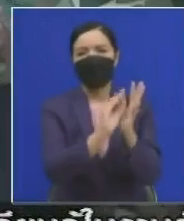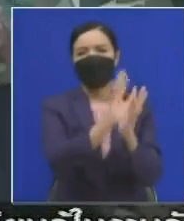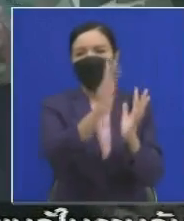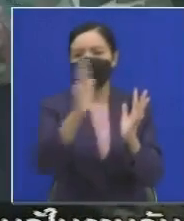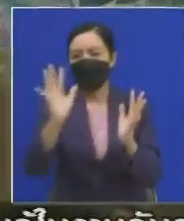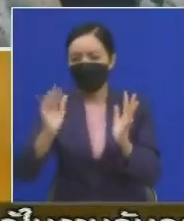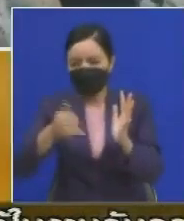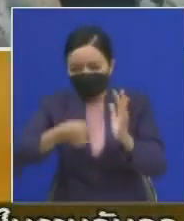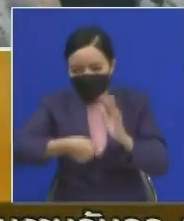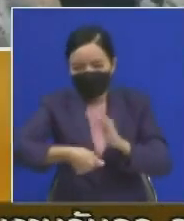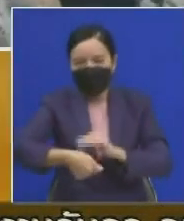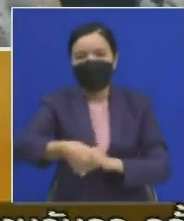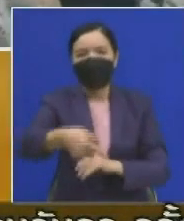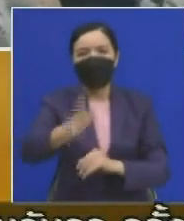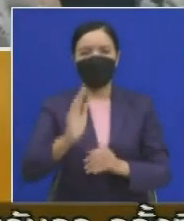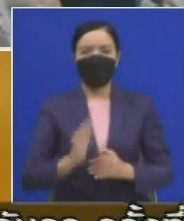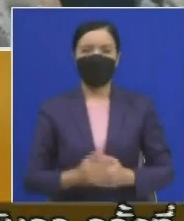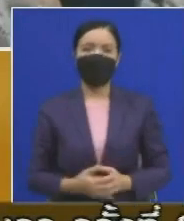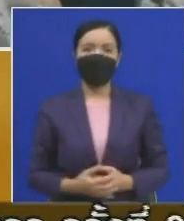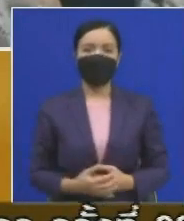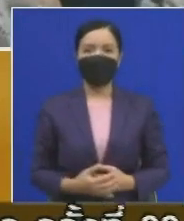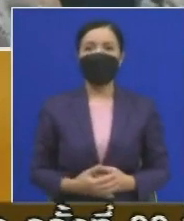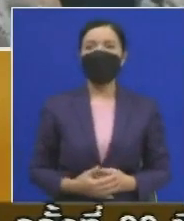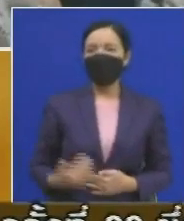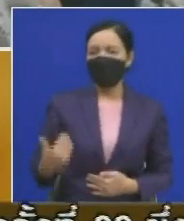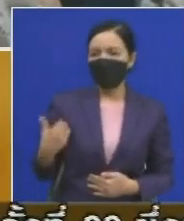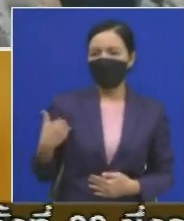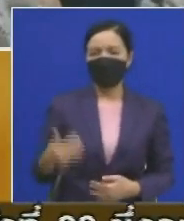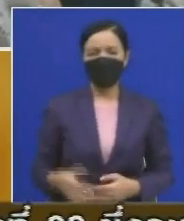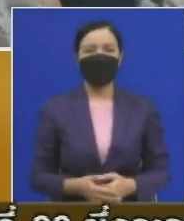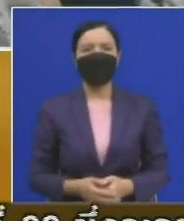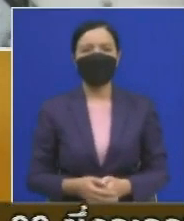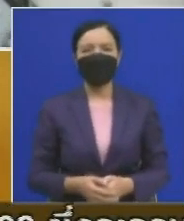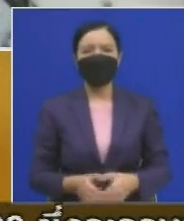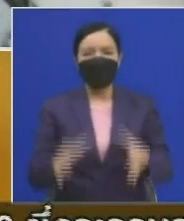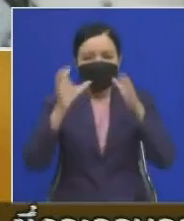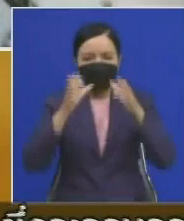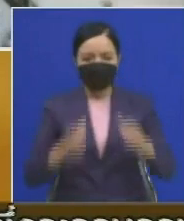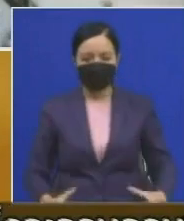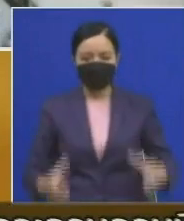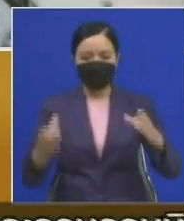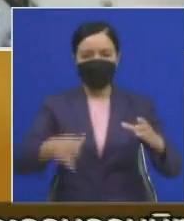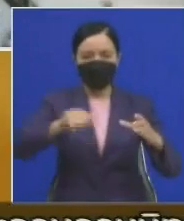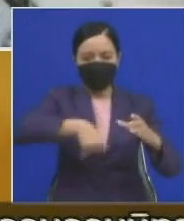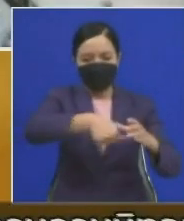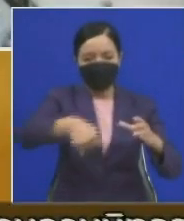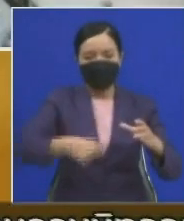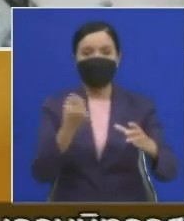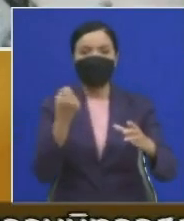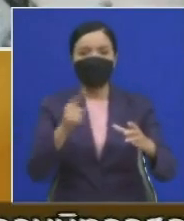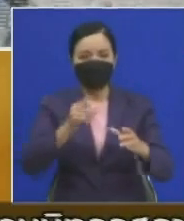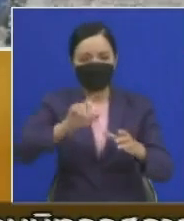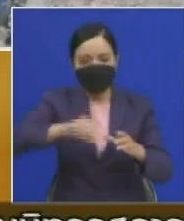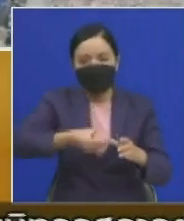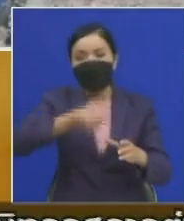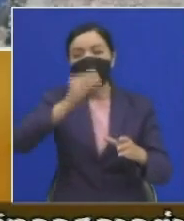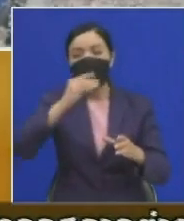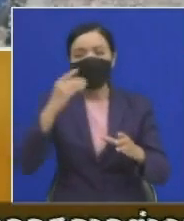เสื้อต้อยใป inputs มีเสื้อประเภทieniaวอยในโธ์ 11 เท่า